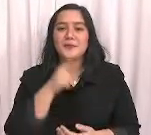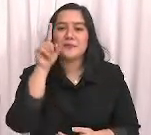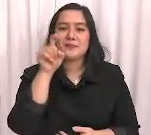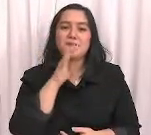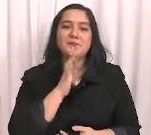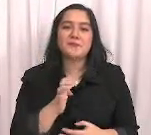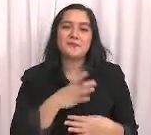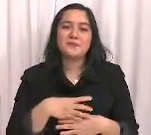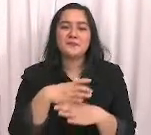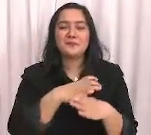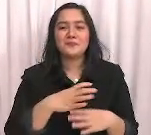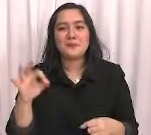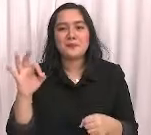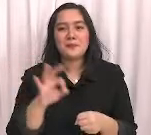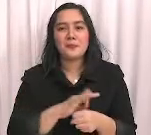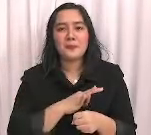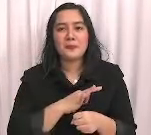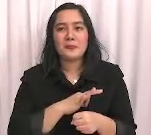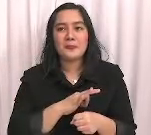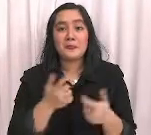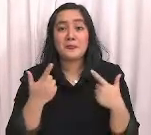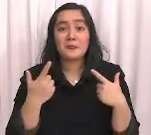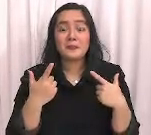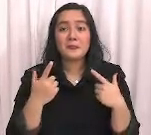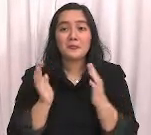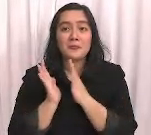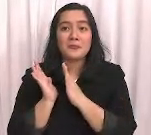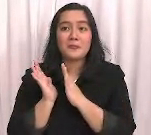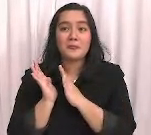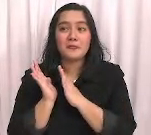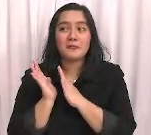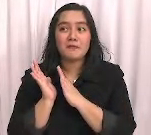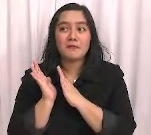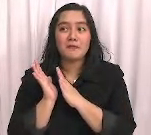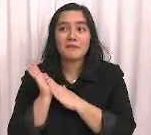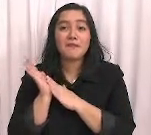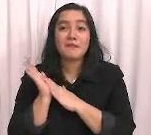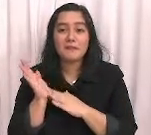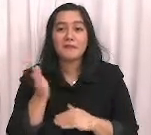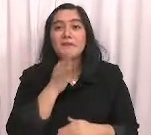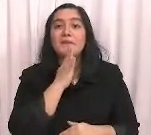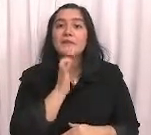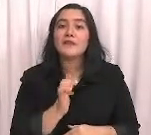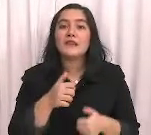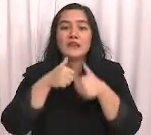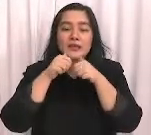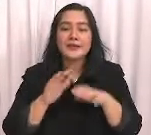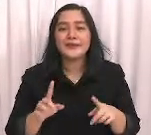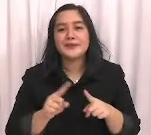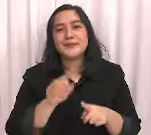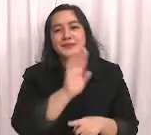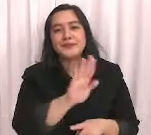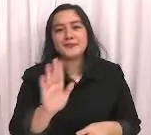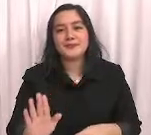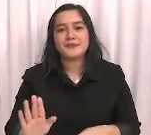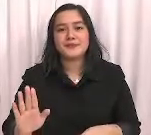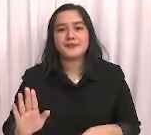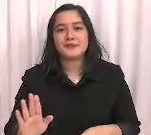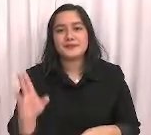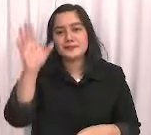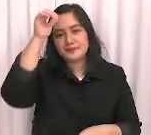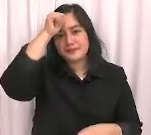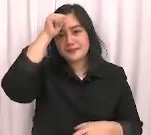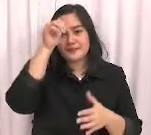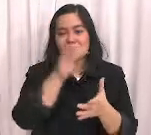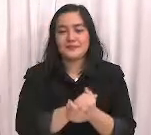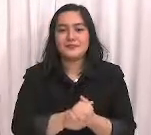mag-ingat. Ano ho? At please be a blessing to your husband. Amen. Alright? Amen. Desire to be a blessing.